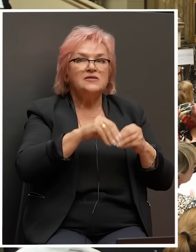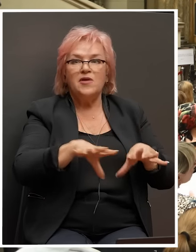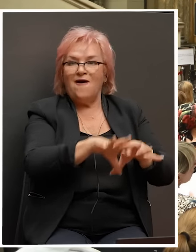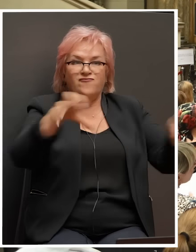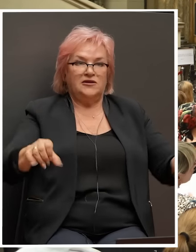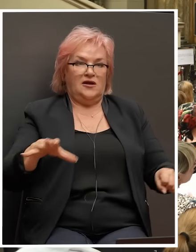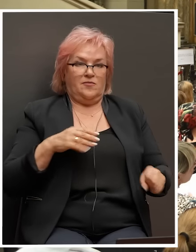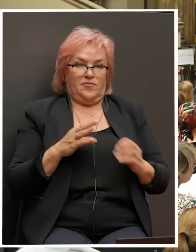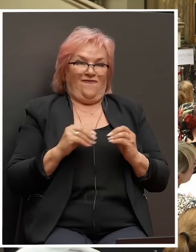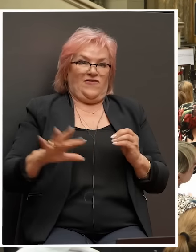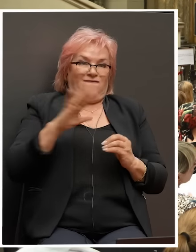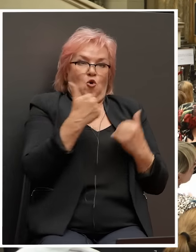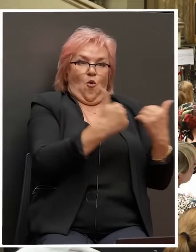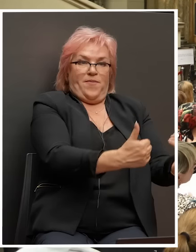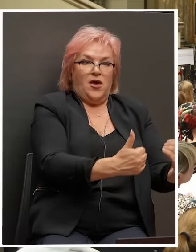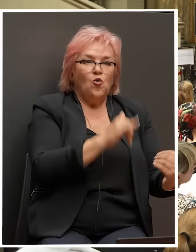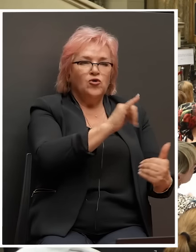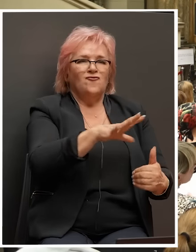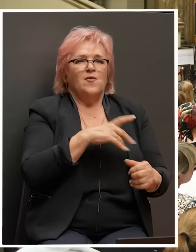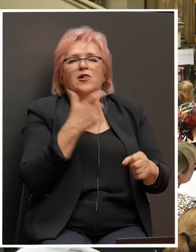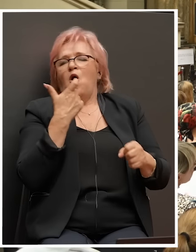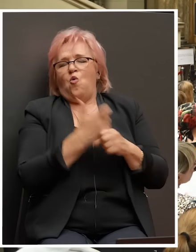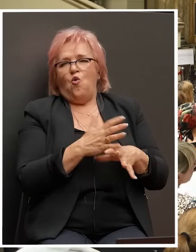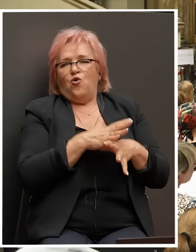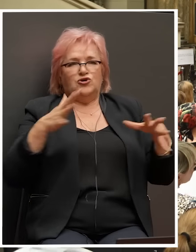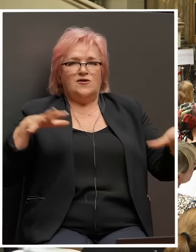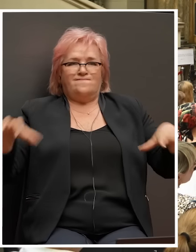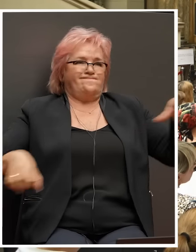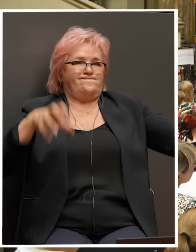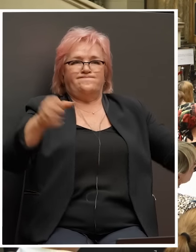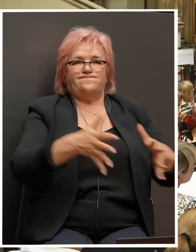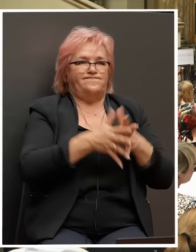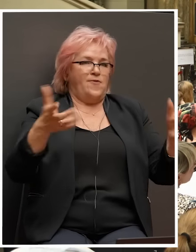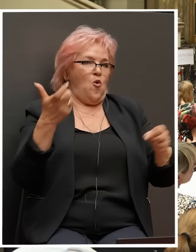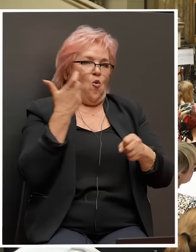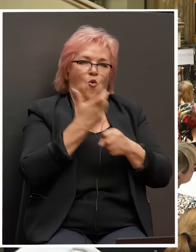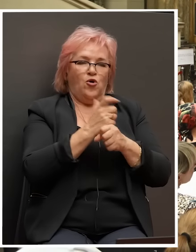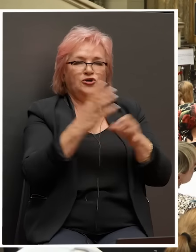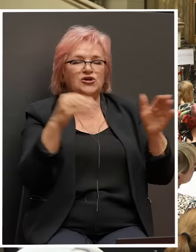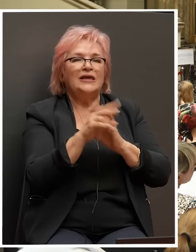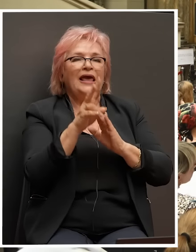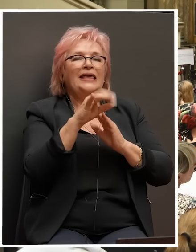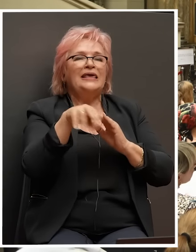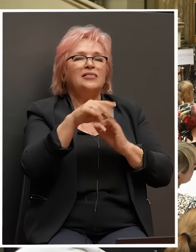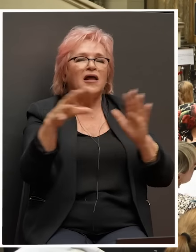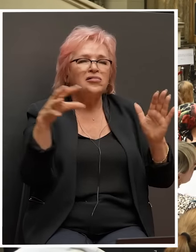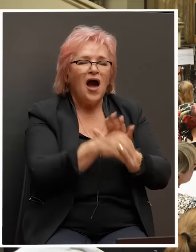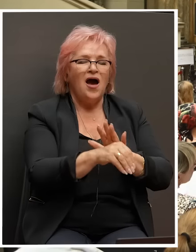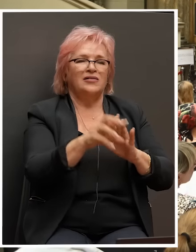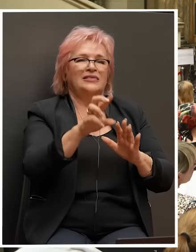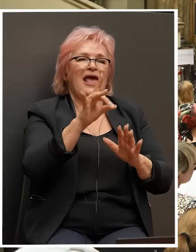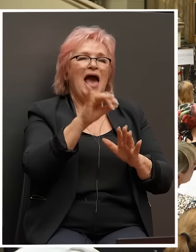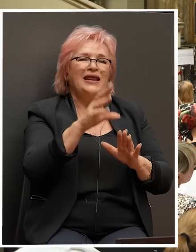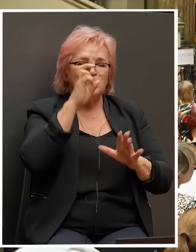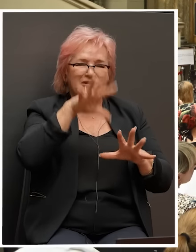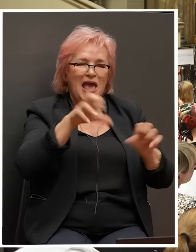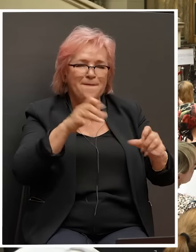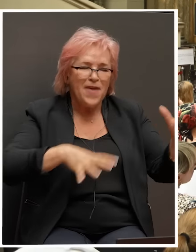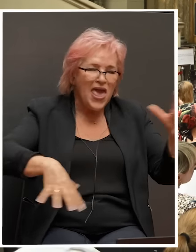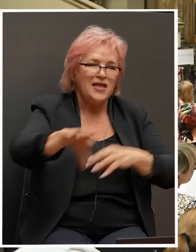Европе. А у него было очень обширное владение, очень. То есть включая Нидерланды, вся Священная Римская империя,